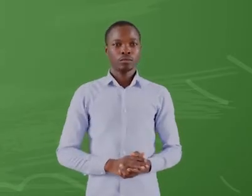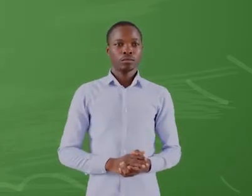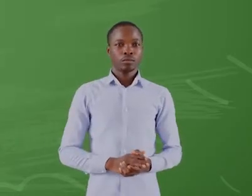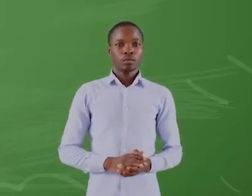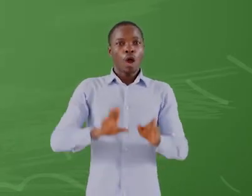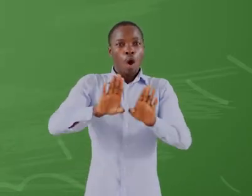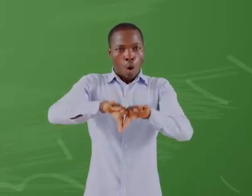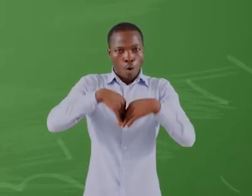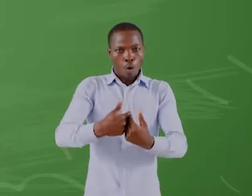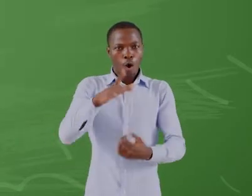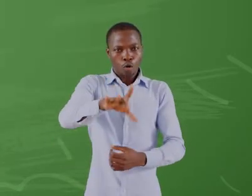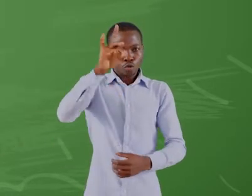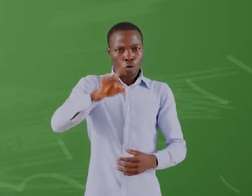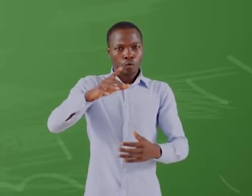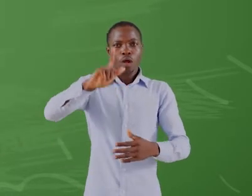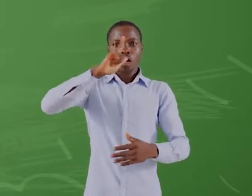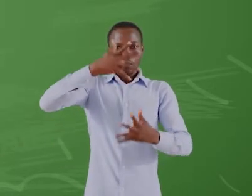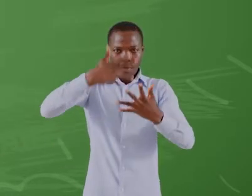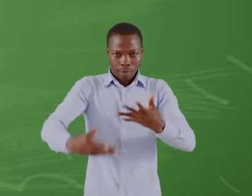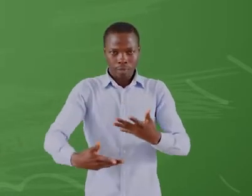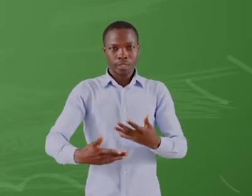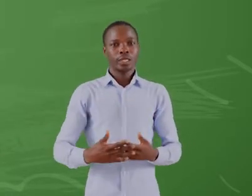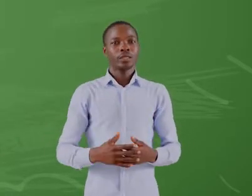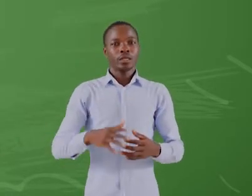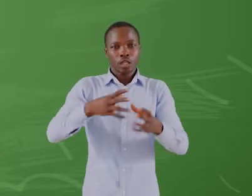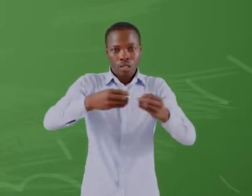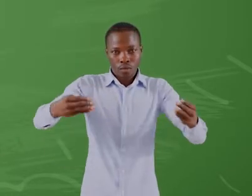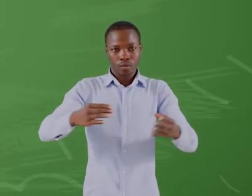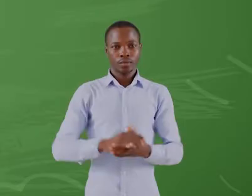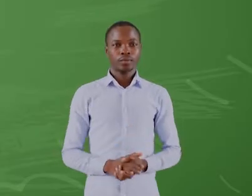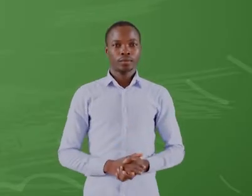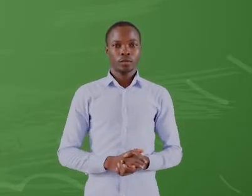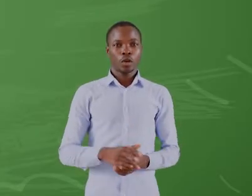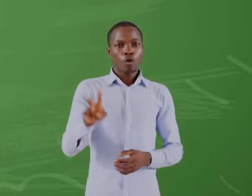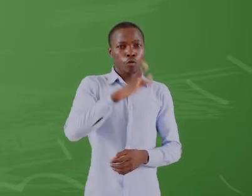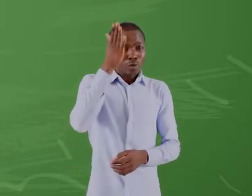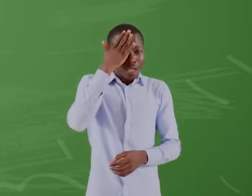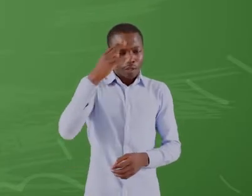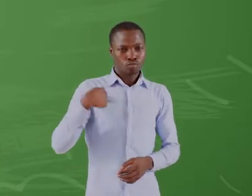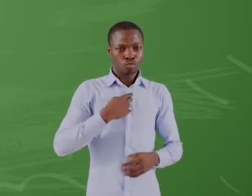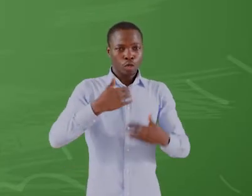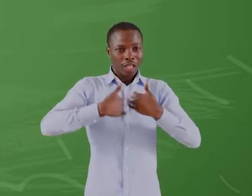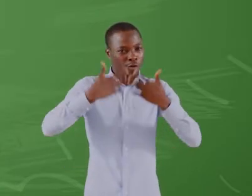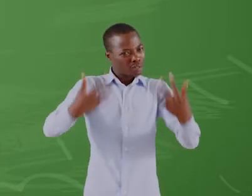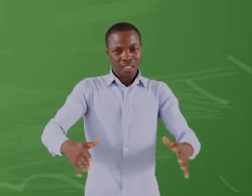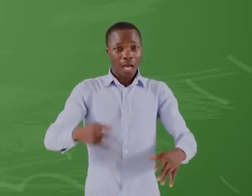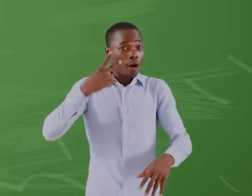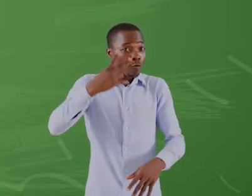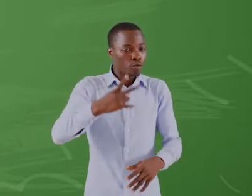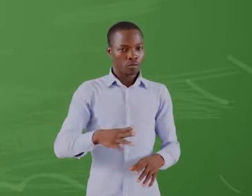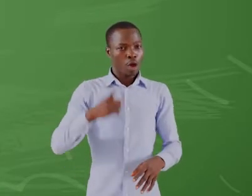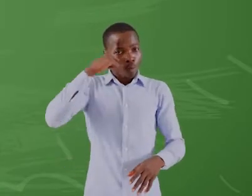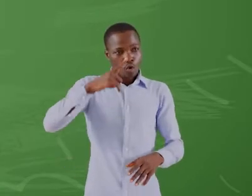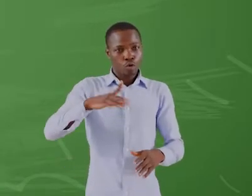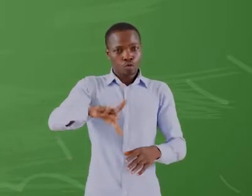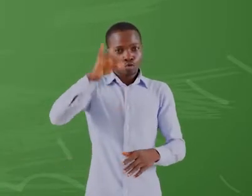Comment on détermine la perméabilité d'un sol? Vous savez que nous avons vu tout à l'heure que pour déterminer